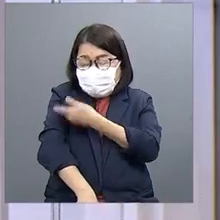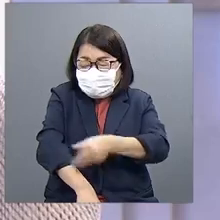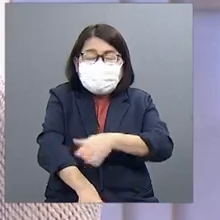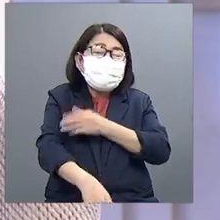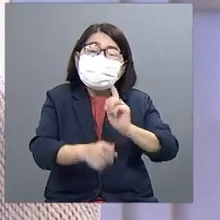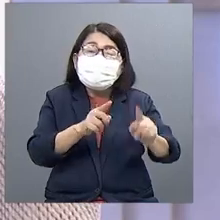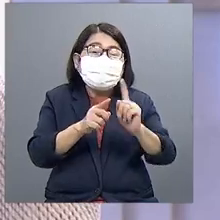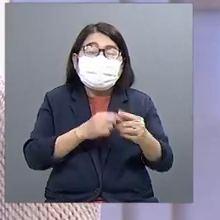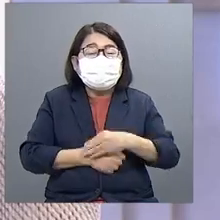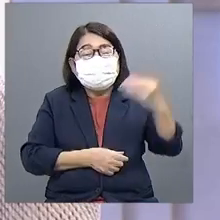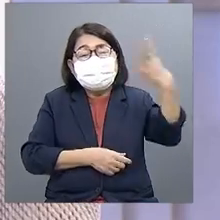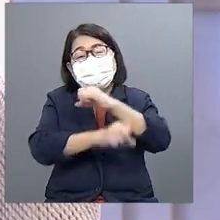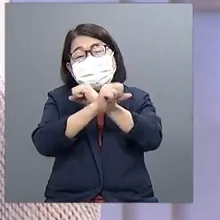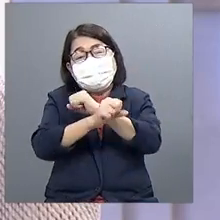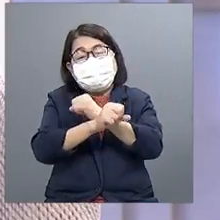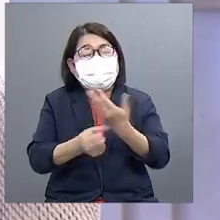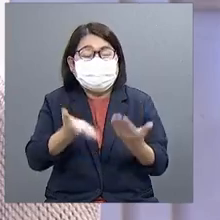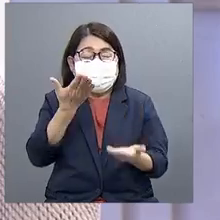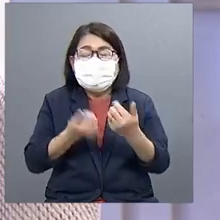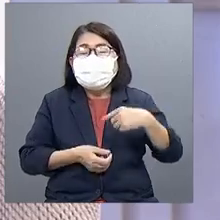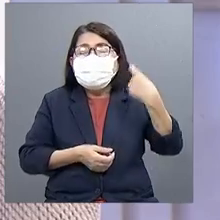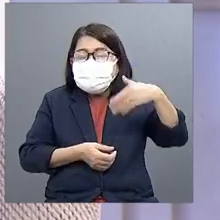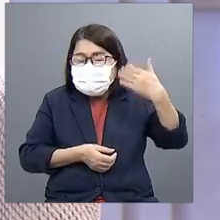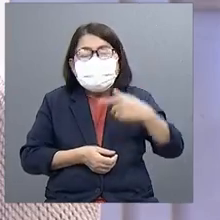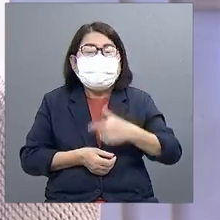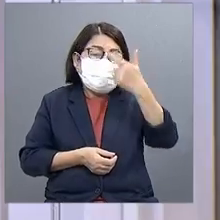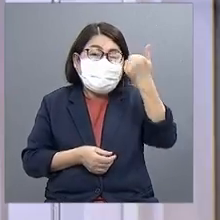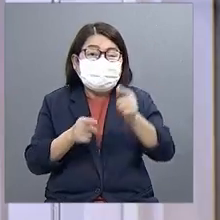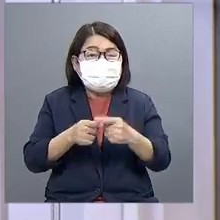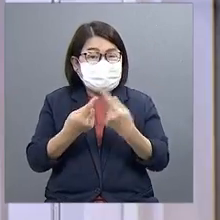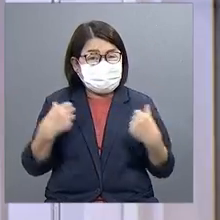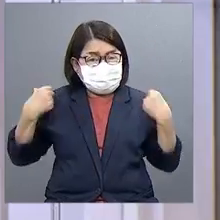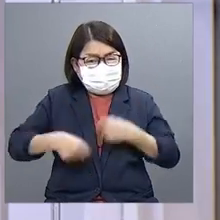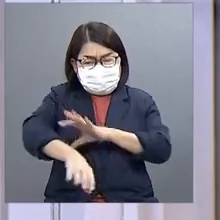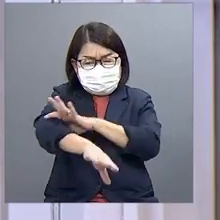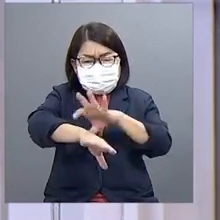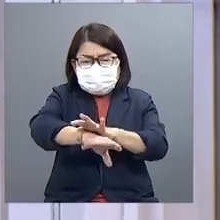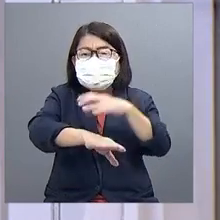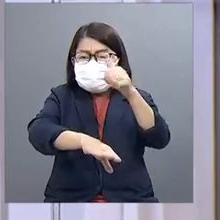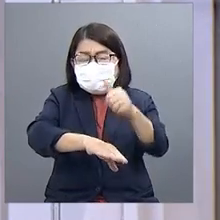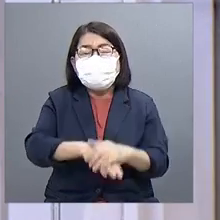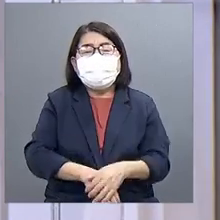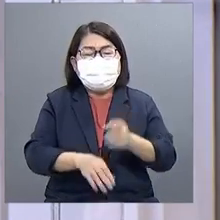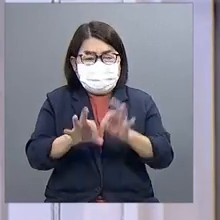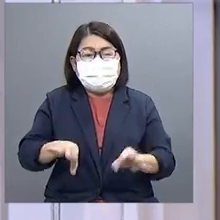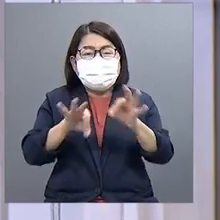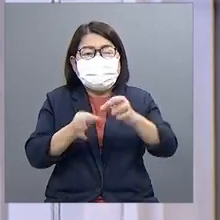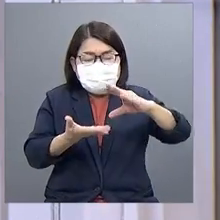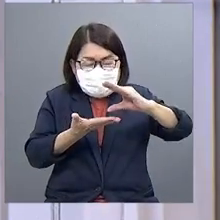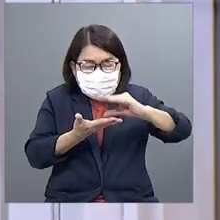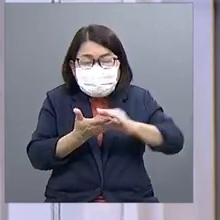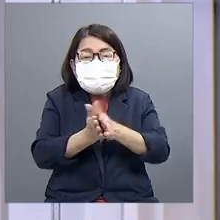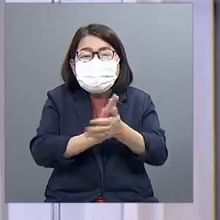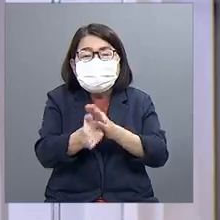ชมัยพรว่าเสื้อแขนยาวช่วยคุณได้นะคุณผู้ชมนอกจากการทากันแดด สิ่งที่สำคัญก็คือทากันแดดนั่นแหละคุณผู้ชมนะครับเด็กๆตัวเล็กๆเองก็ต้